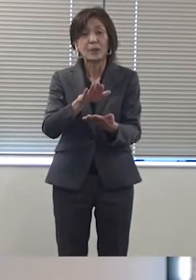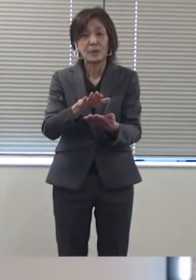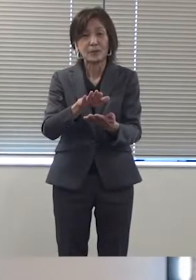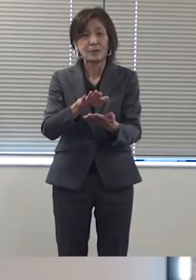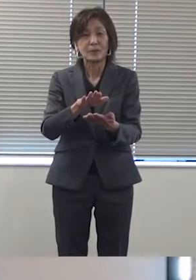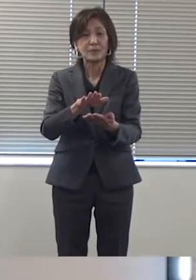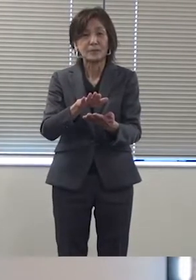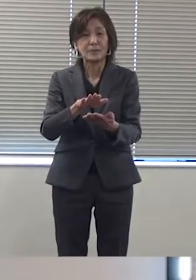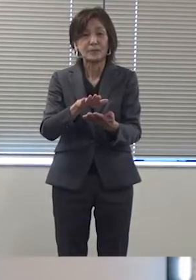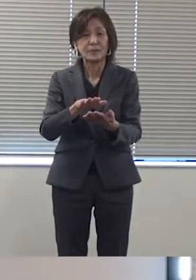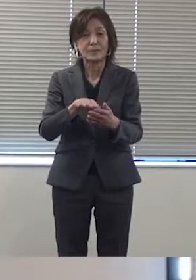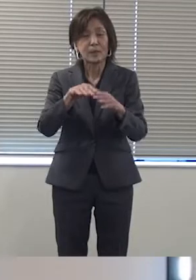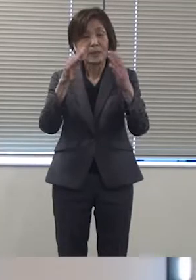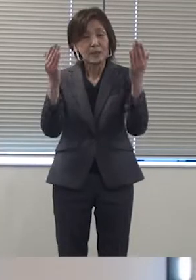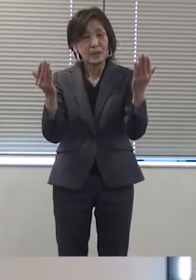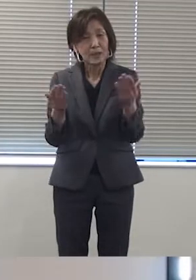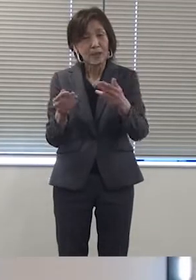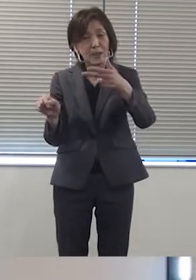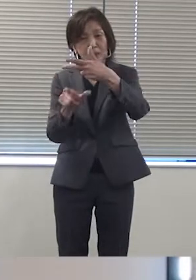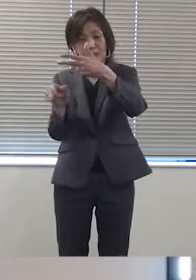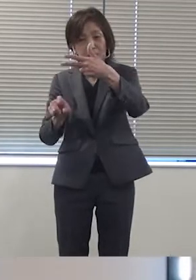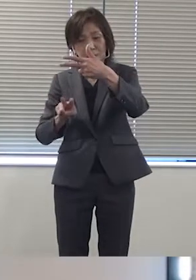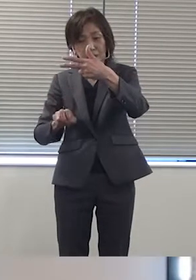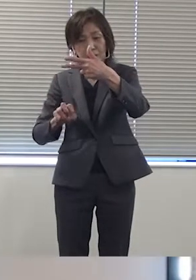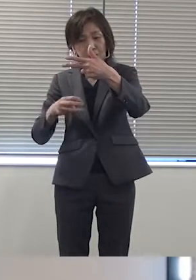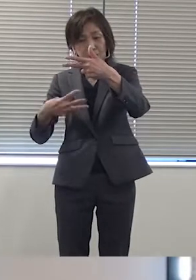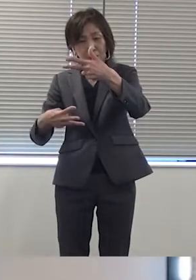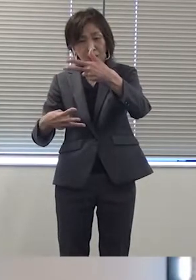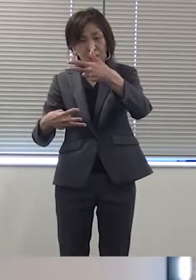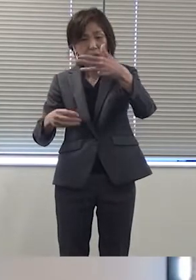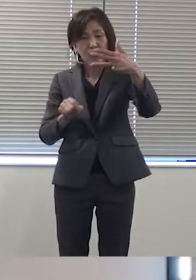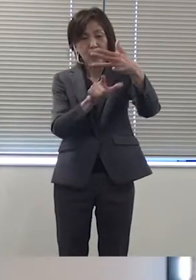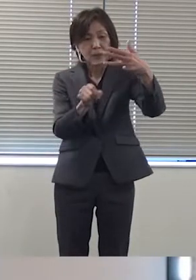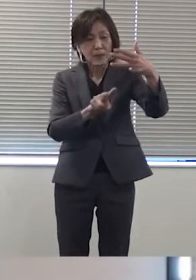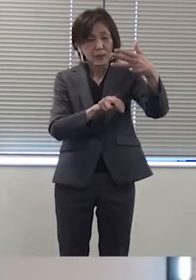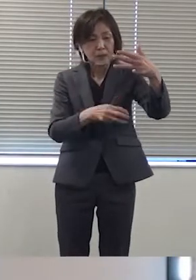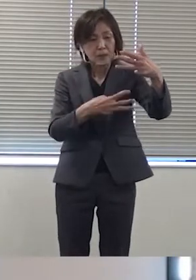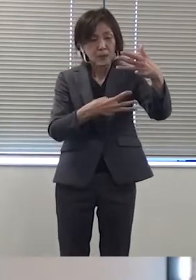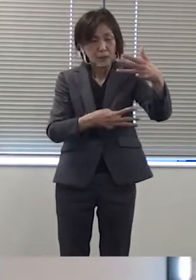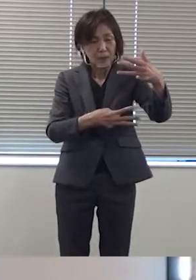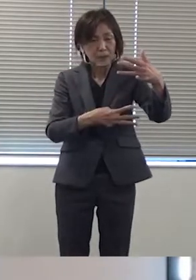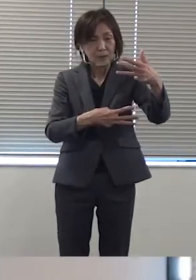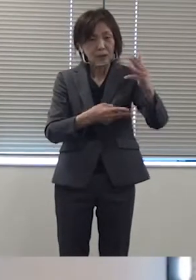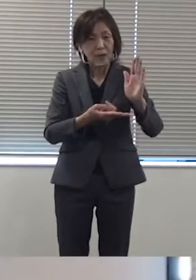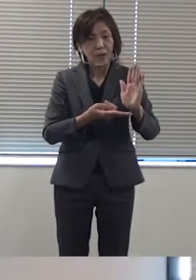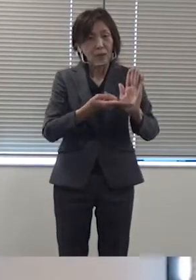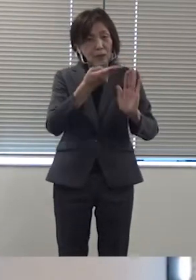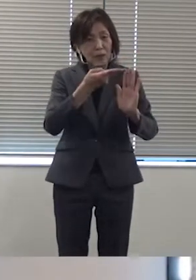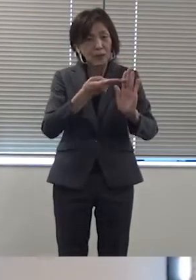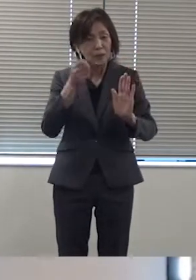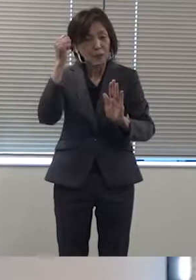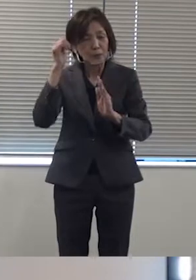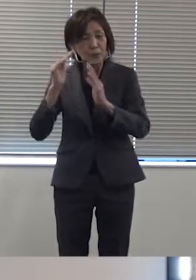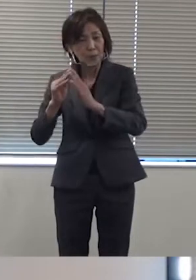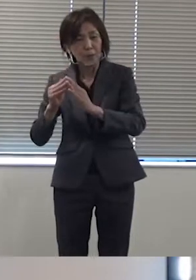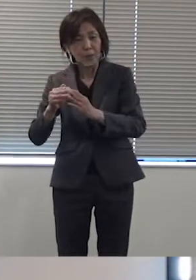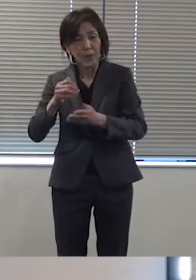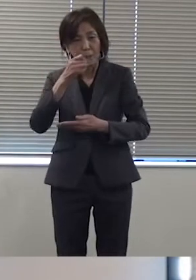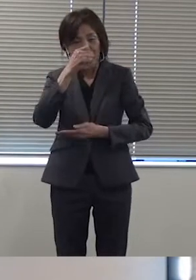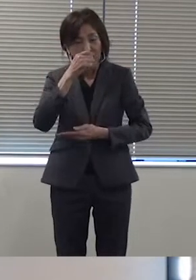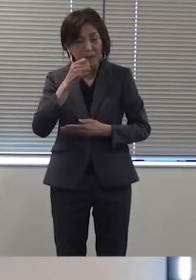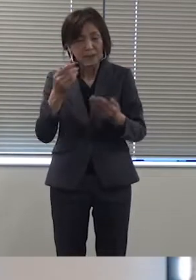7月23日から8月23日は市内の旅館ホテル、この関係で満室になると思いますので、また